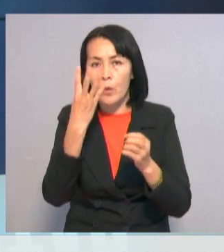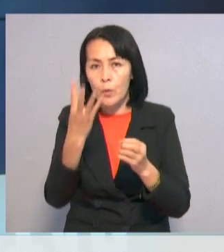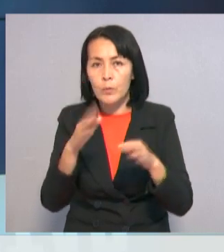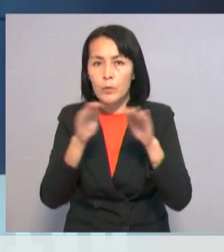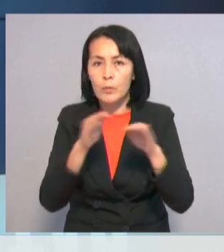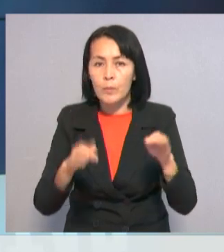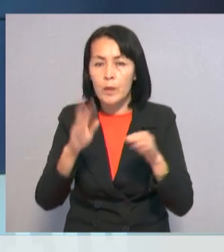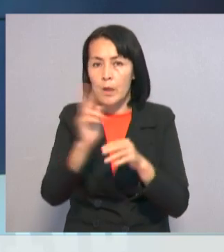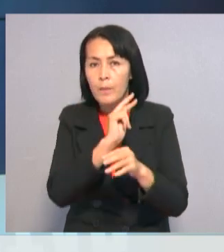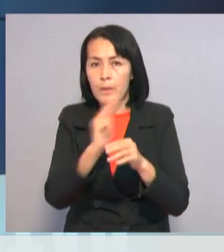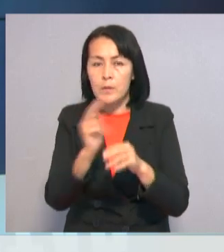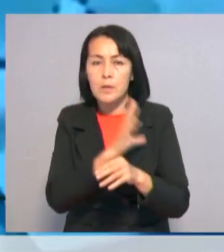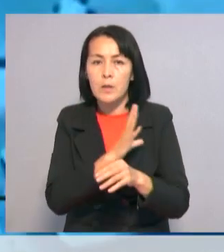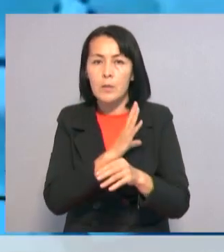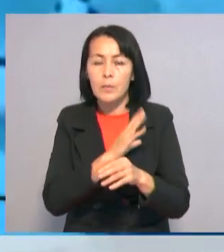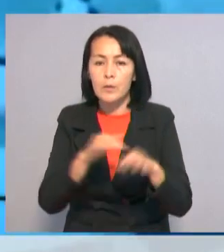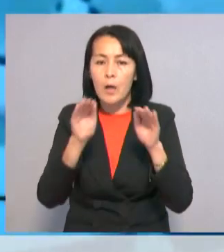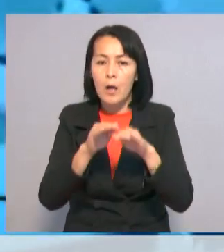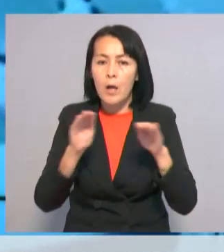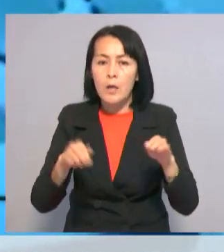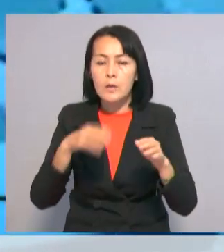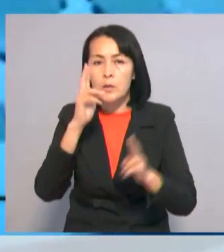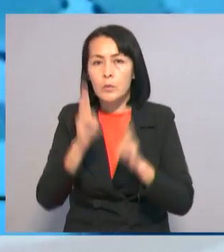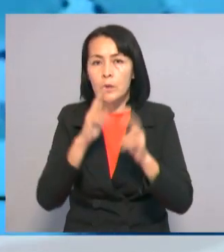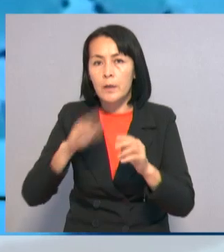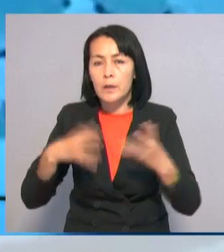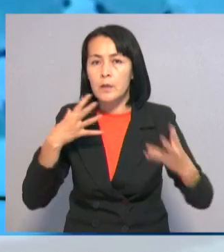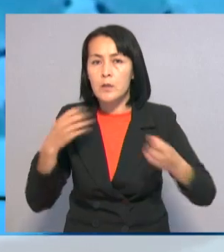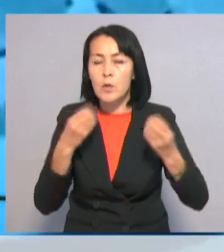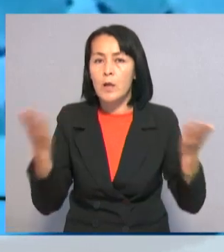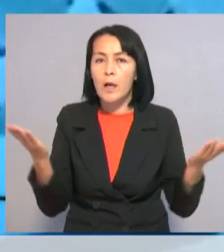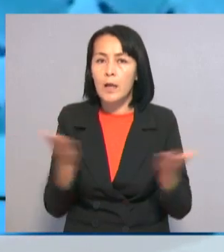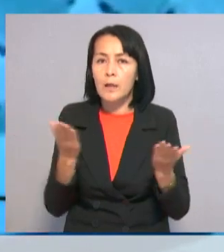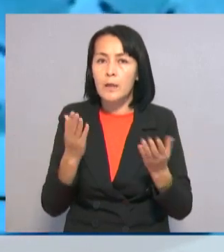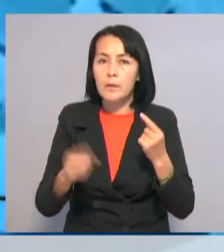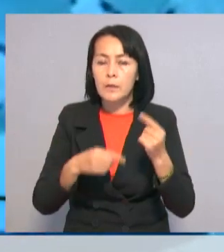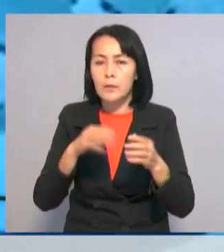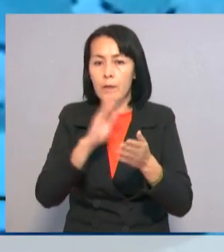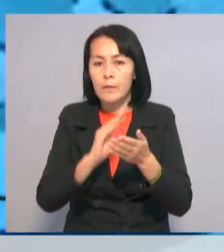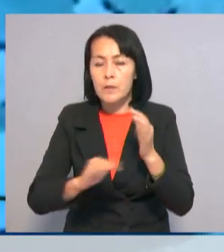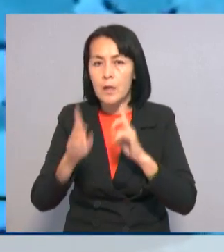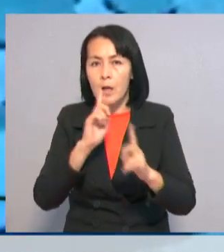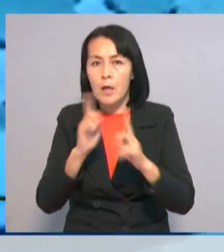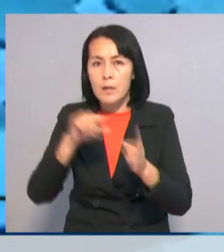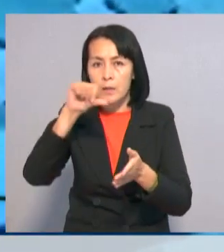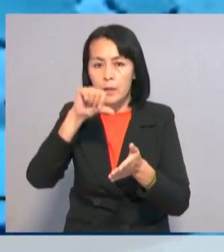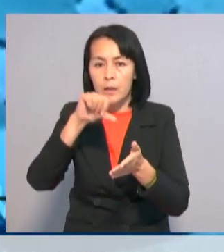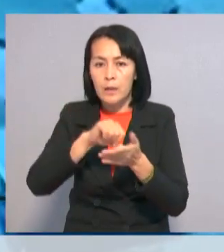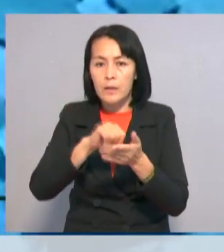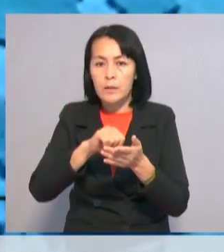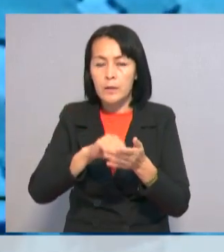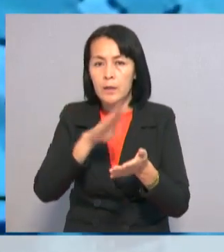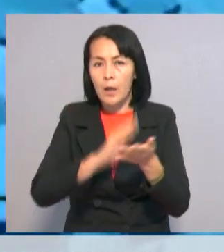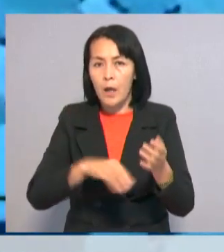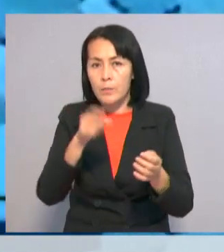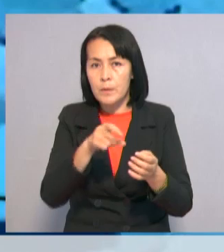баланың дертіне шипа табылды. Жеткіншектердің отадан кейінгі жағдайы қалай екен, оны баспасөз конференциясына қатысып қайтқан